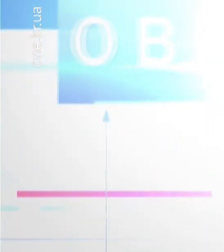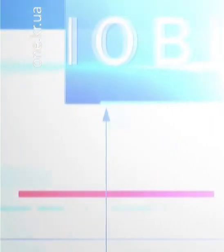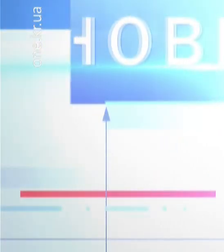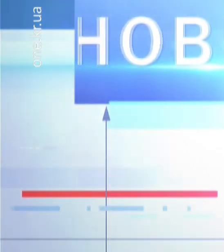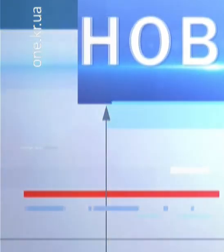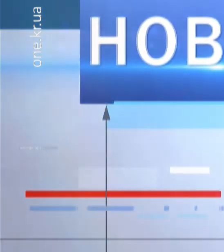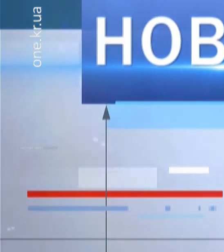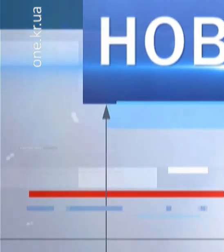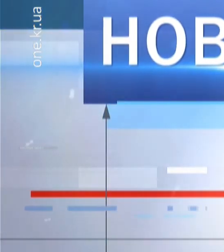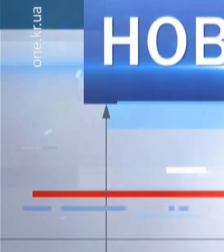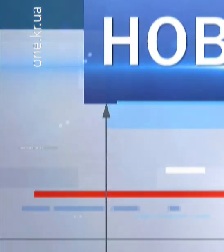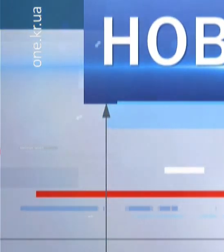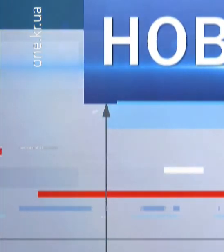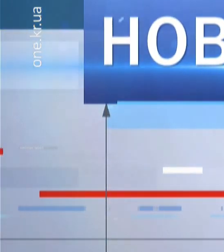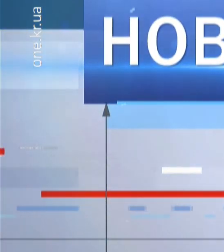Дякую за